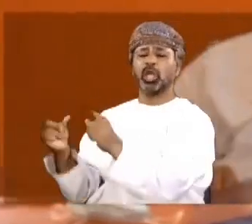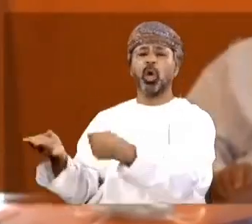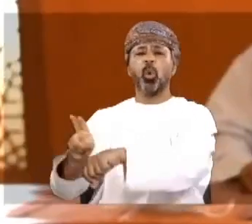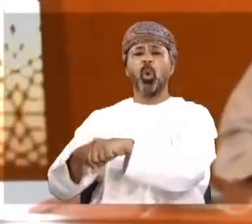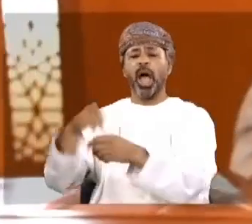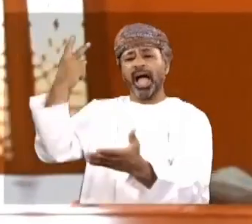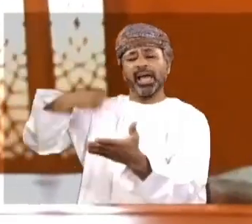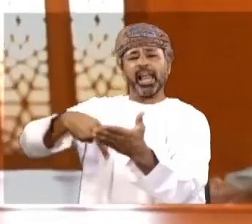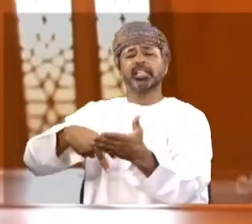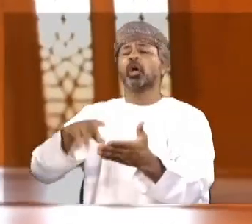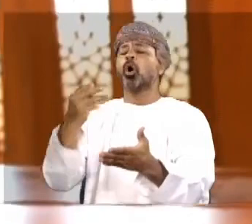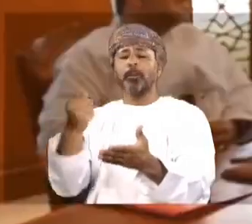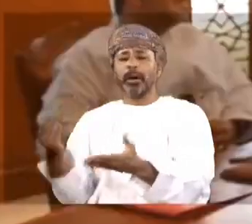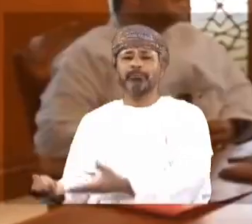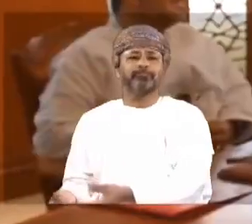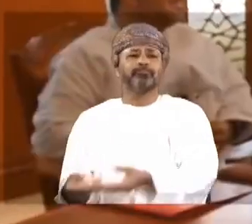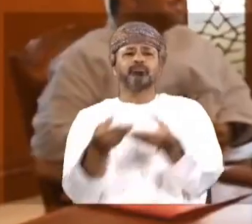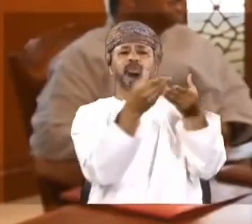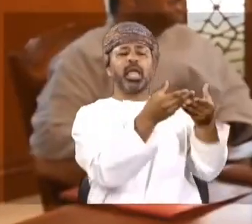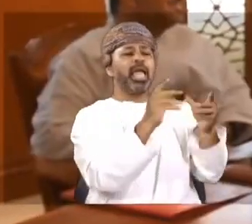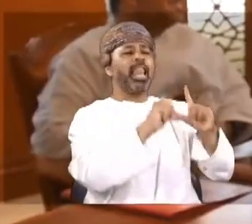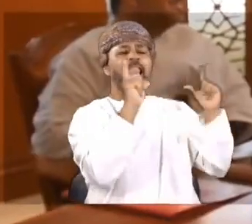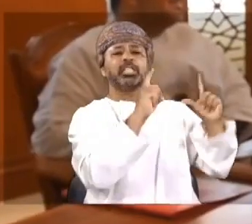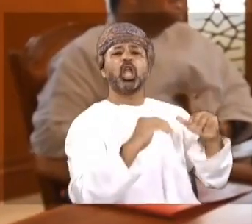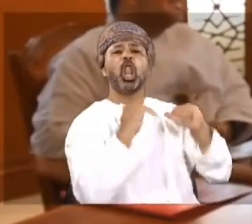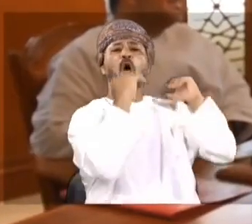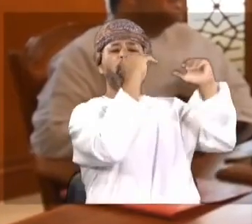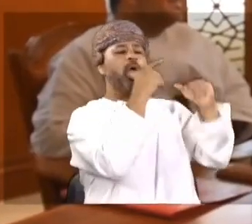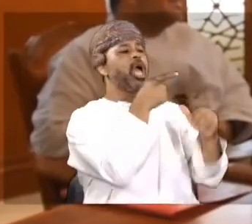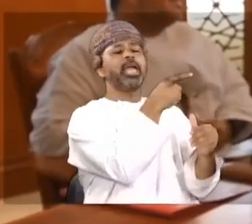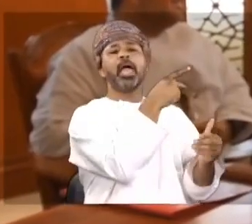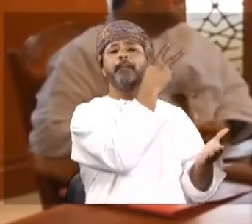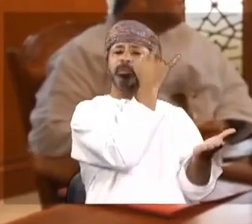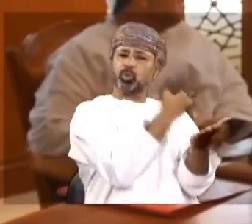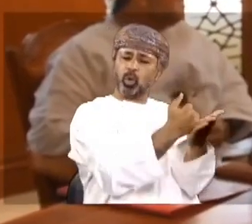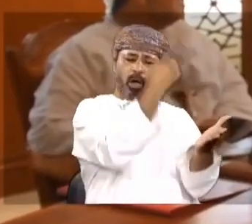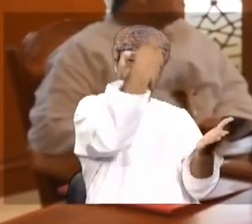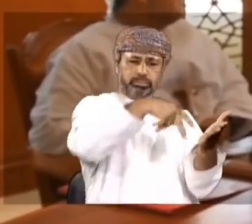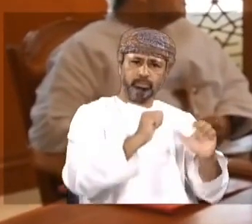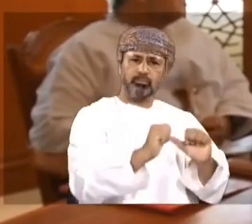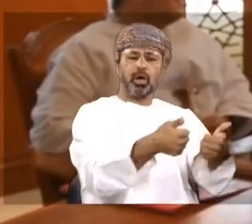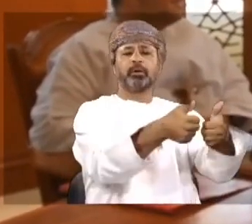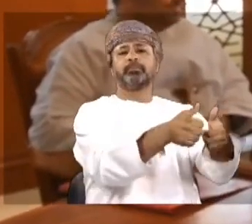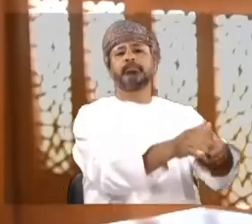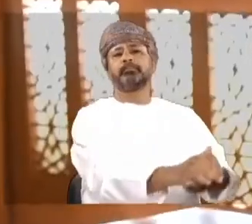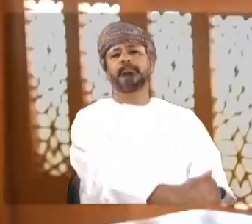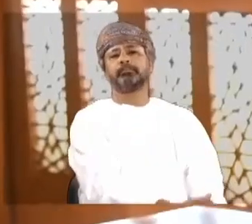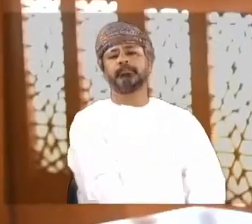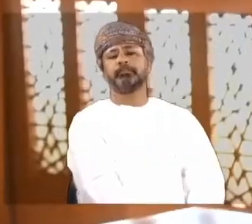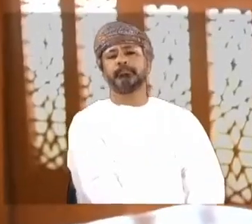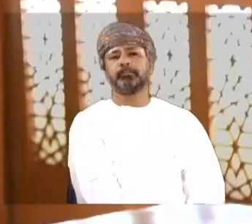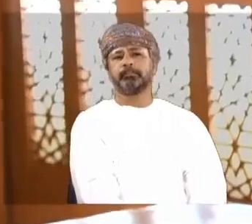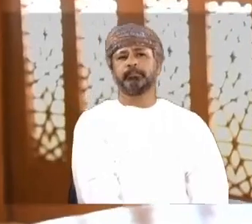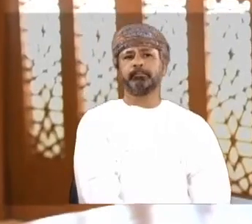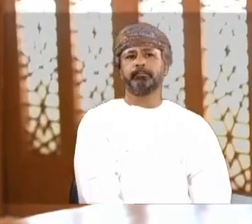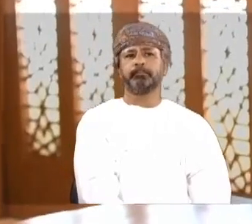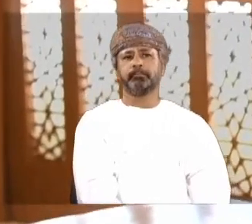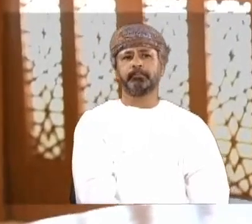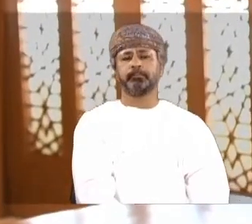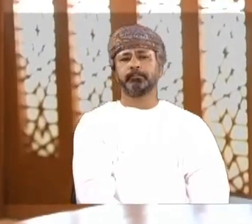رفع توصيات بشأنها للجنة العليا لاتخاذ القرارات المناسبة بشأنها.